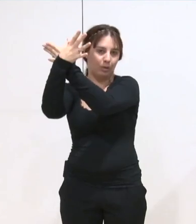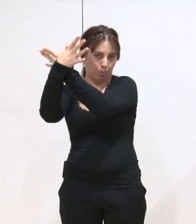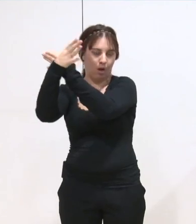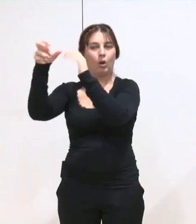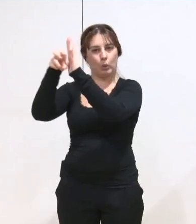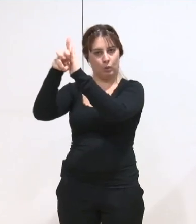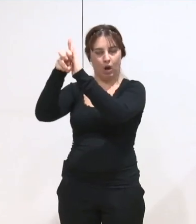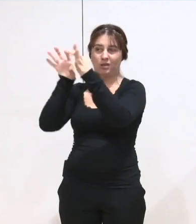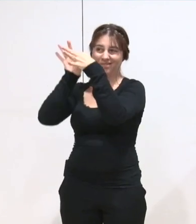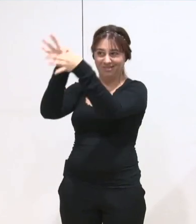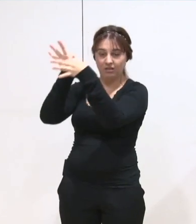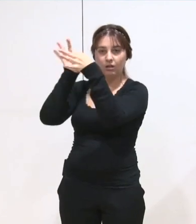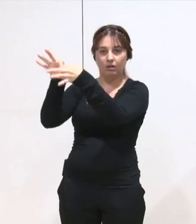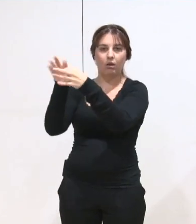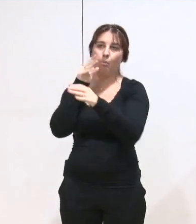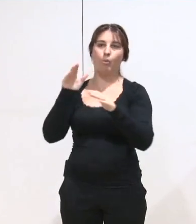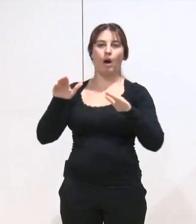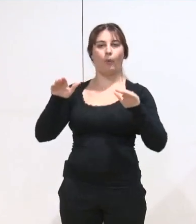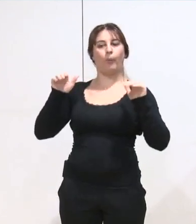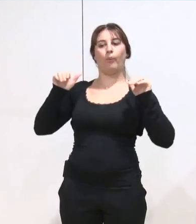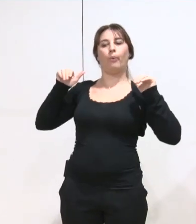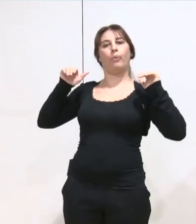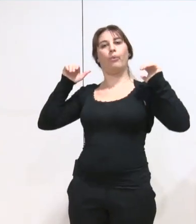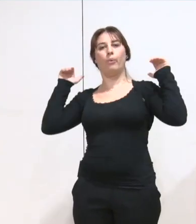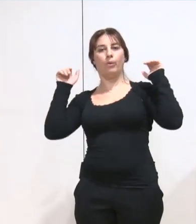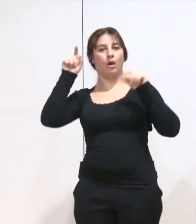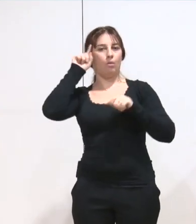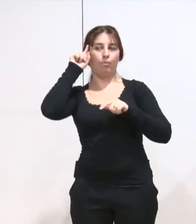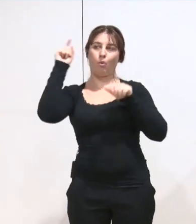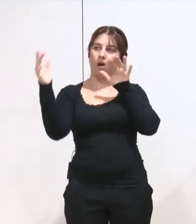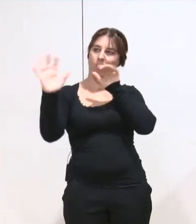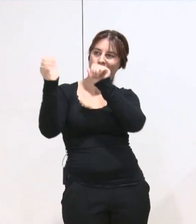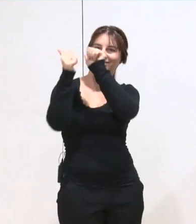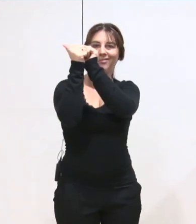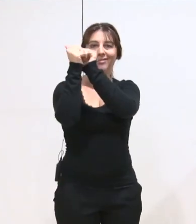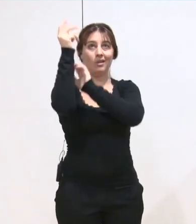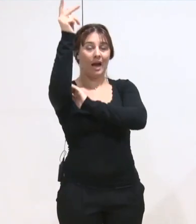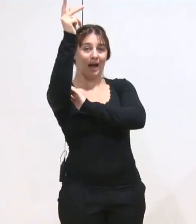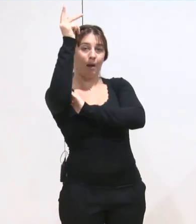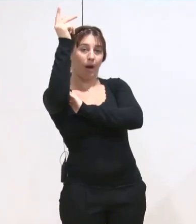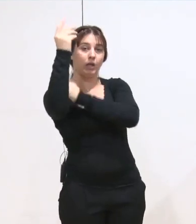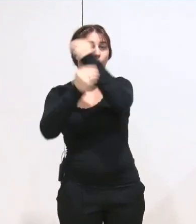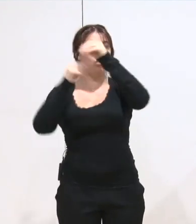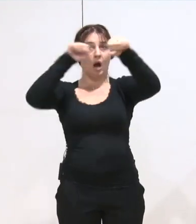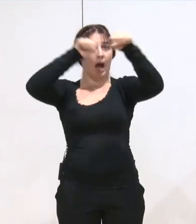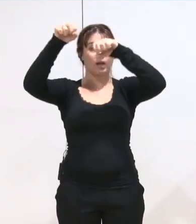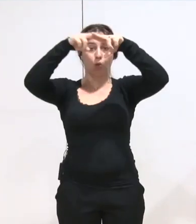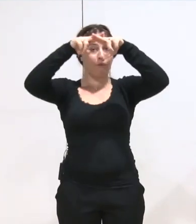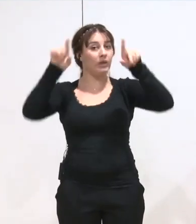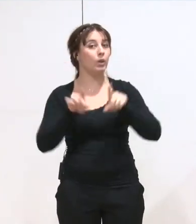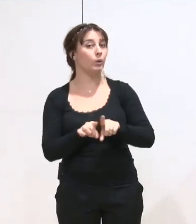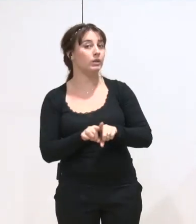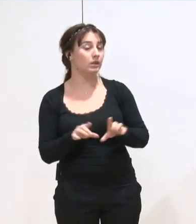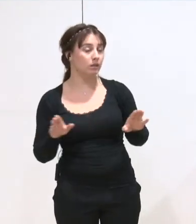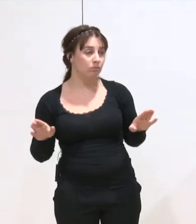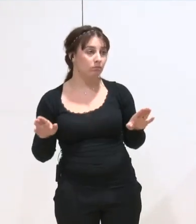vous ne pouvez pas davantage vous exonérer des choix opérés par vos alliés métropolitains à Paris, ou de leur inaction d'ailleurs.